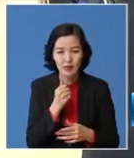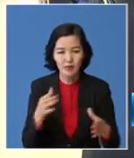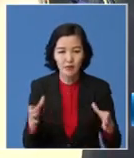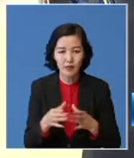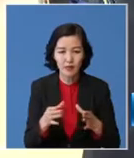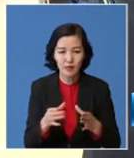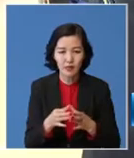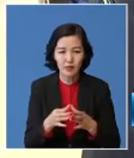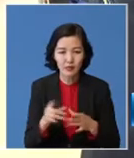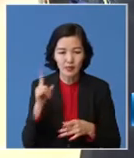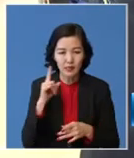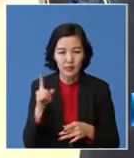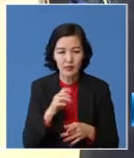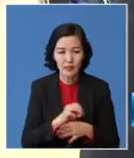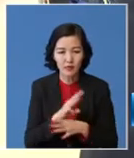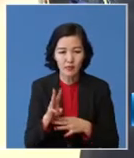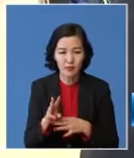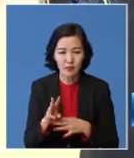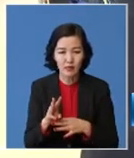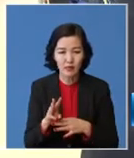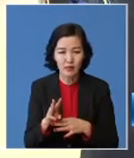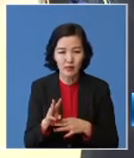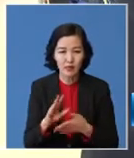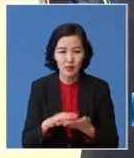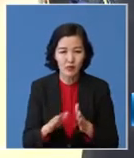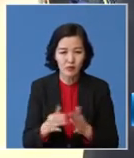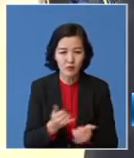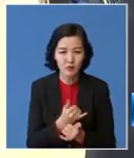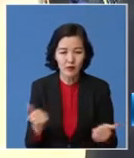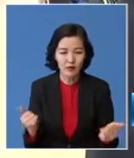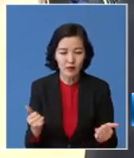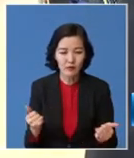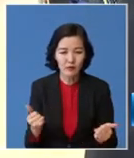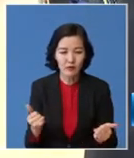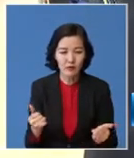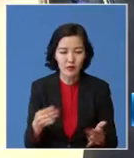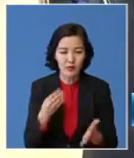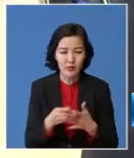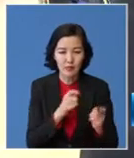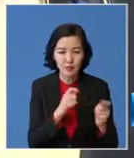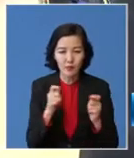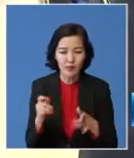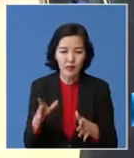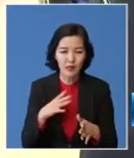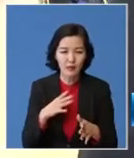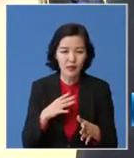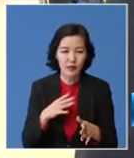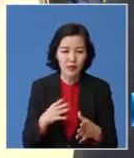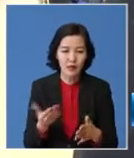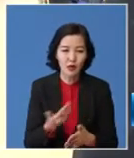Муай-Тай Республики Казахстан, которая обеспечивает спортсменов экипировкой, ценными подарками. Также